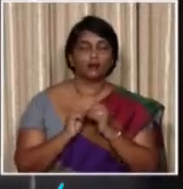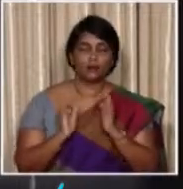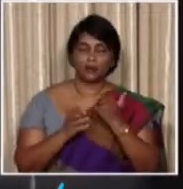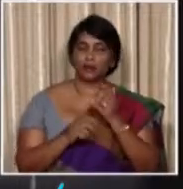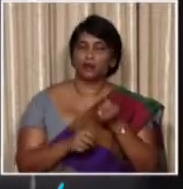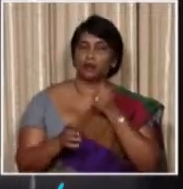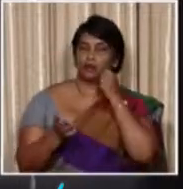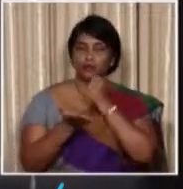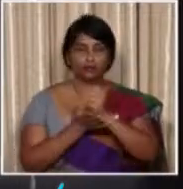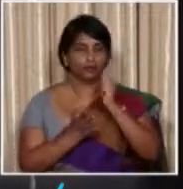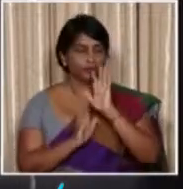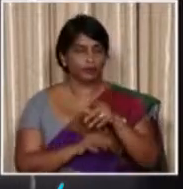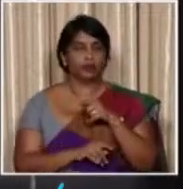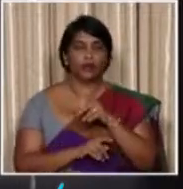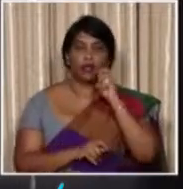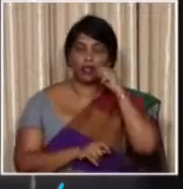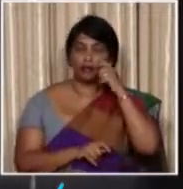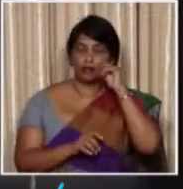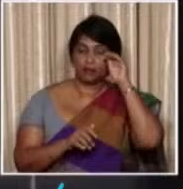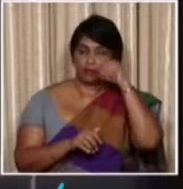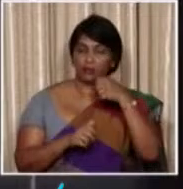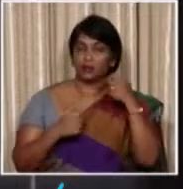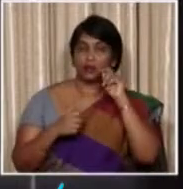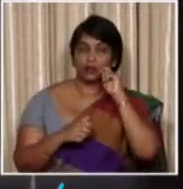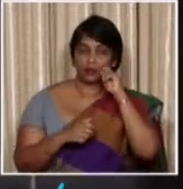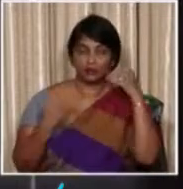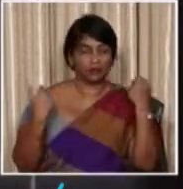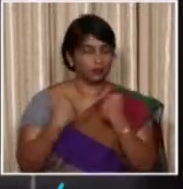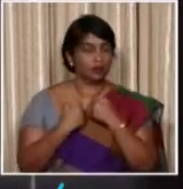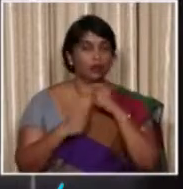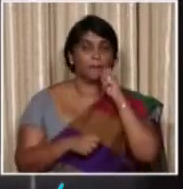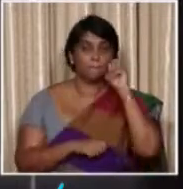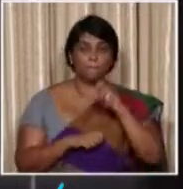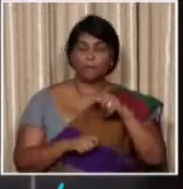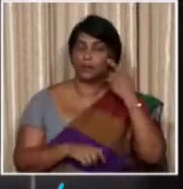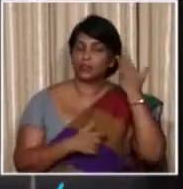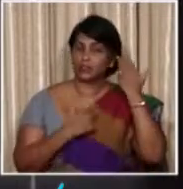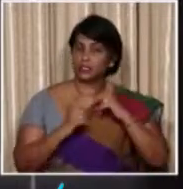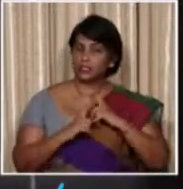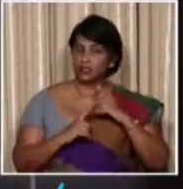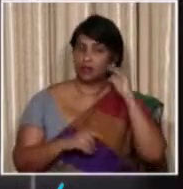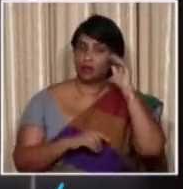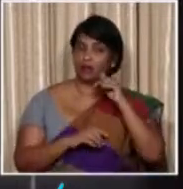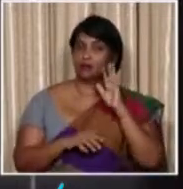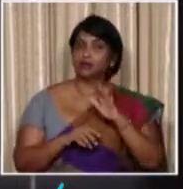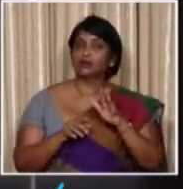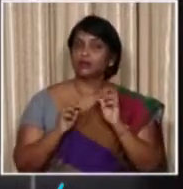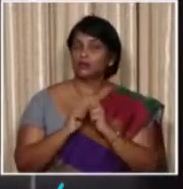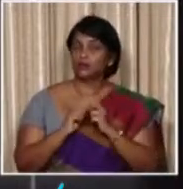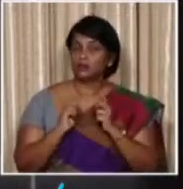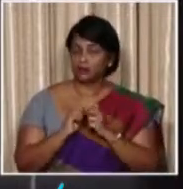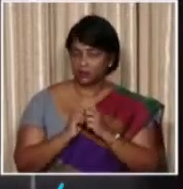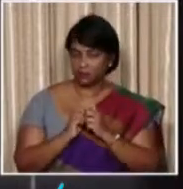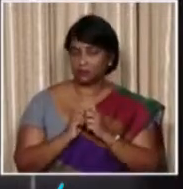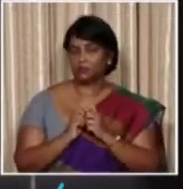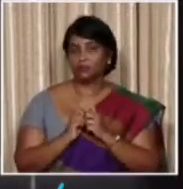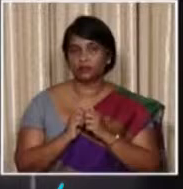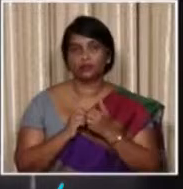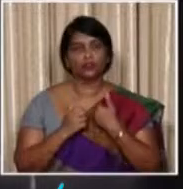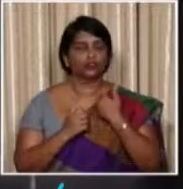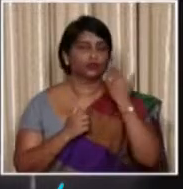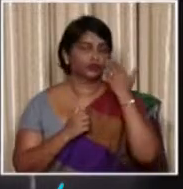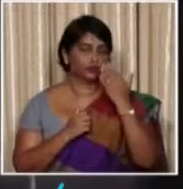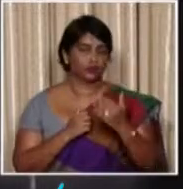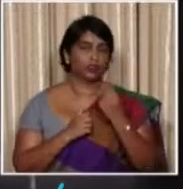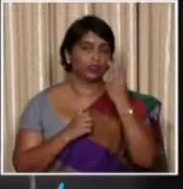tiyama ali minis gatumen mewe na kota minis jiwita wanali inta sidua na hania tapi taki na